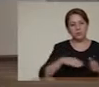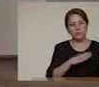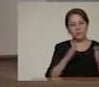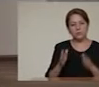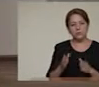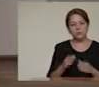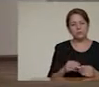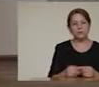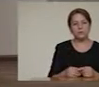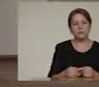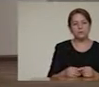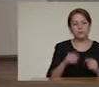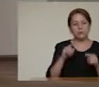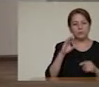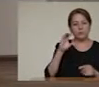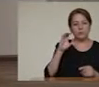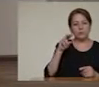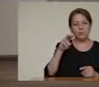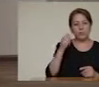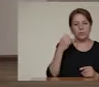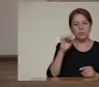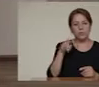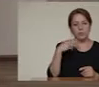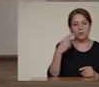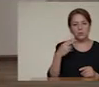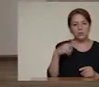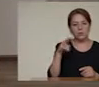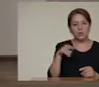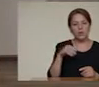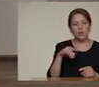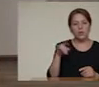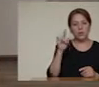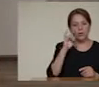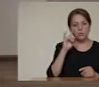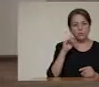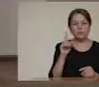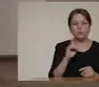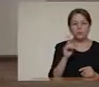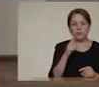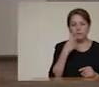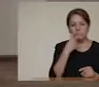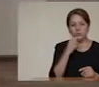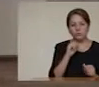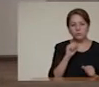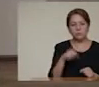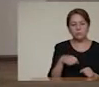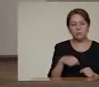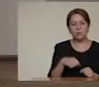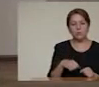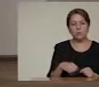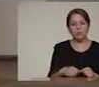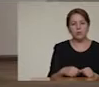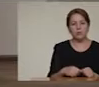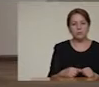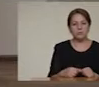Mana ushbu slaydimizda xatolik nimada iborat ekanligini ko'rishimiz mumkin Yuliy kalendarini.